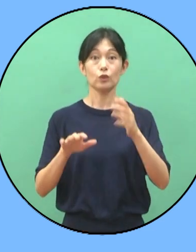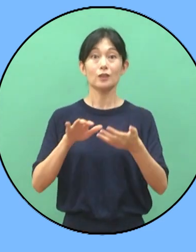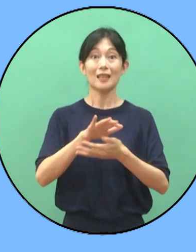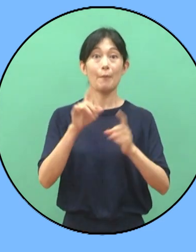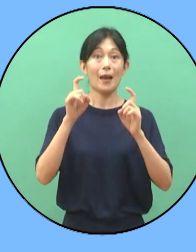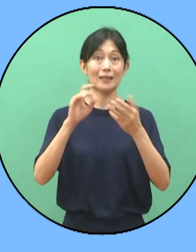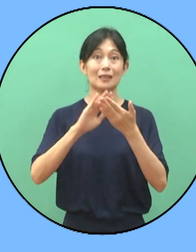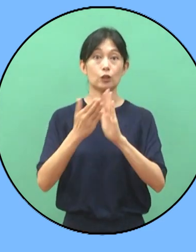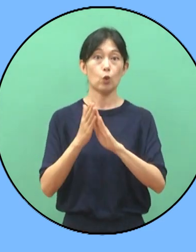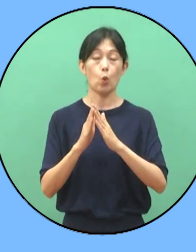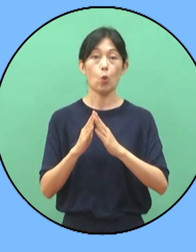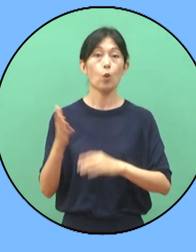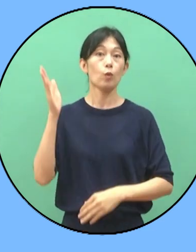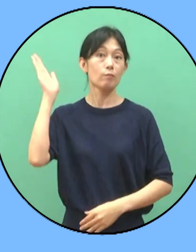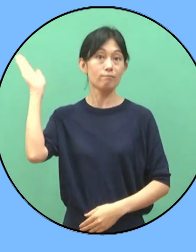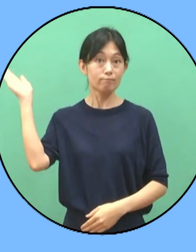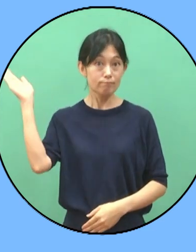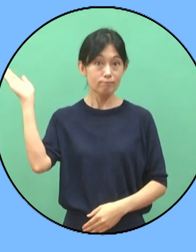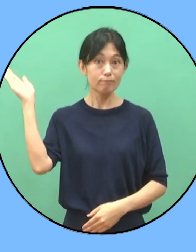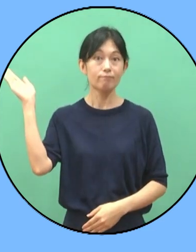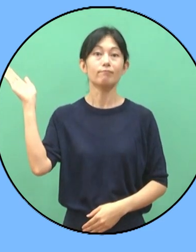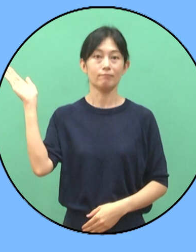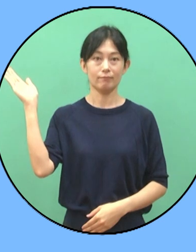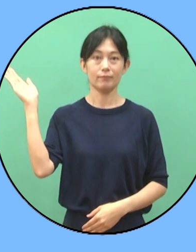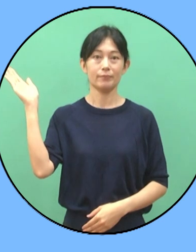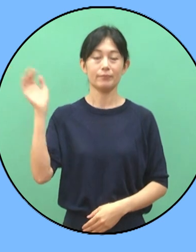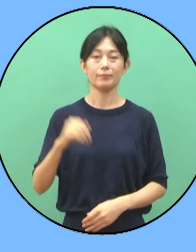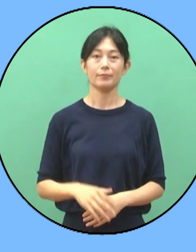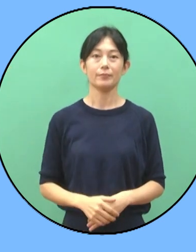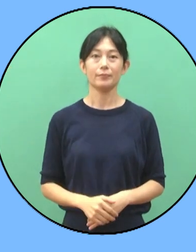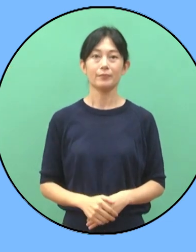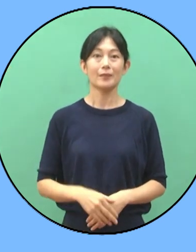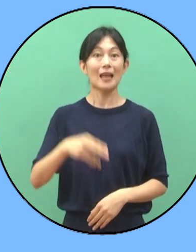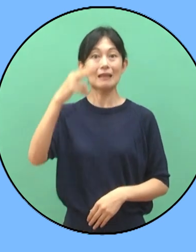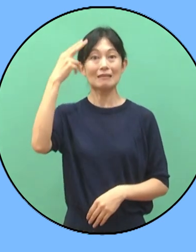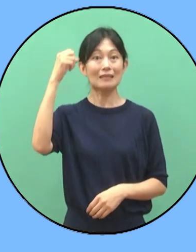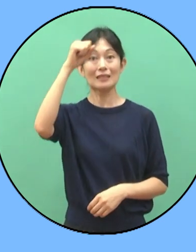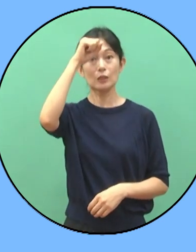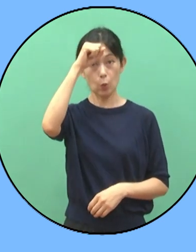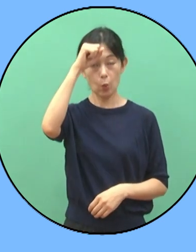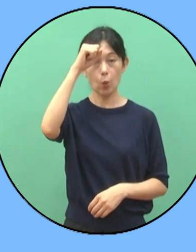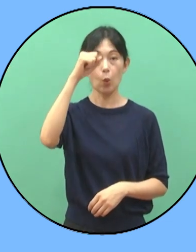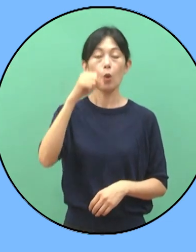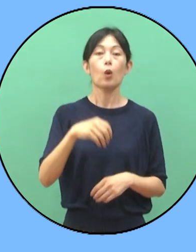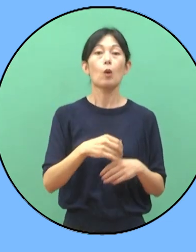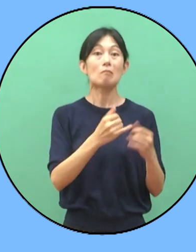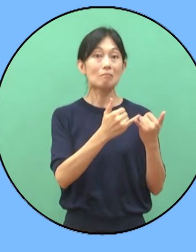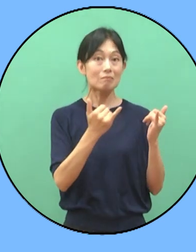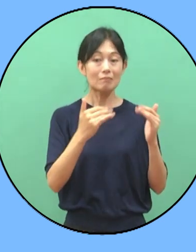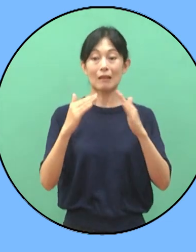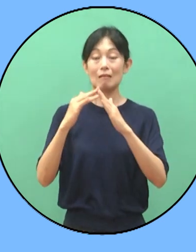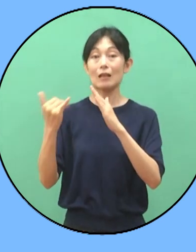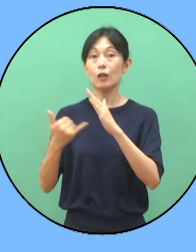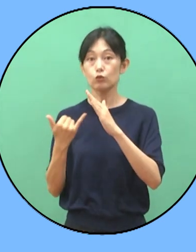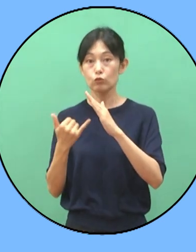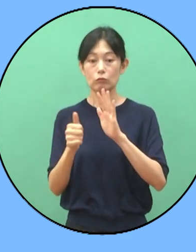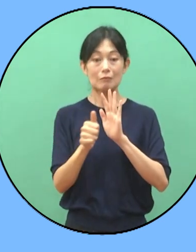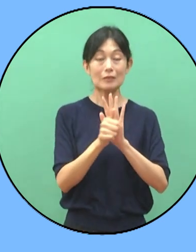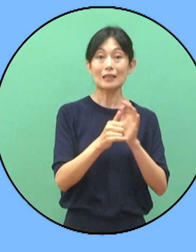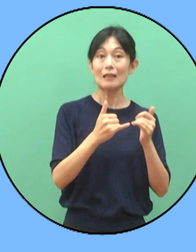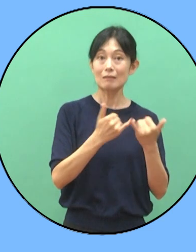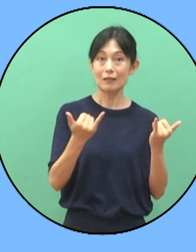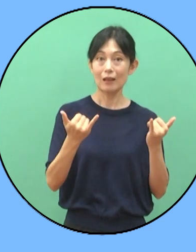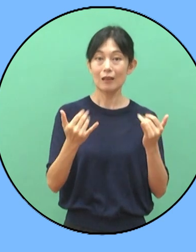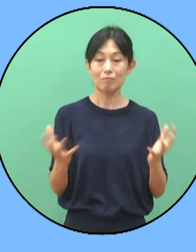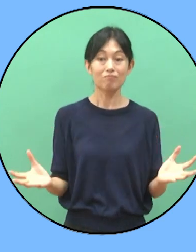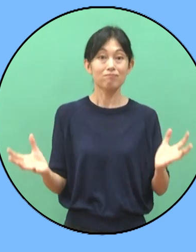でラントモ玉城が行われます。認知症の方や家族、地域の方、支援者が